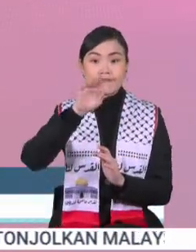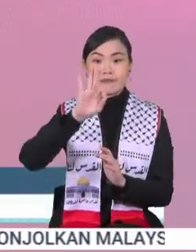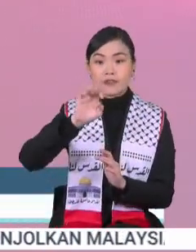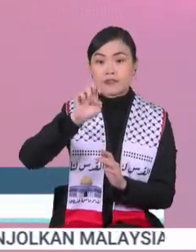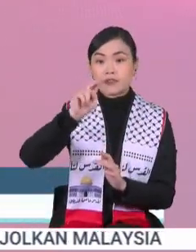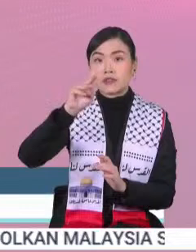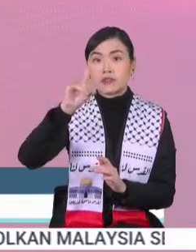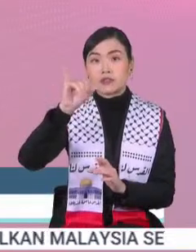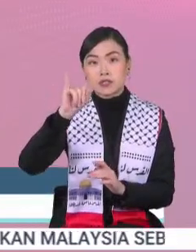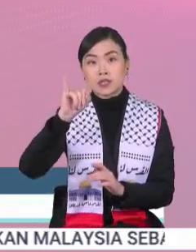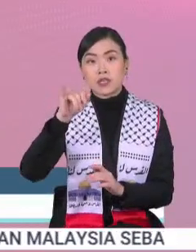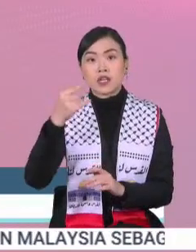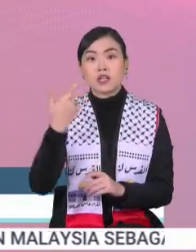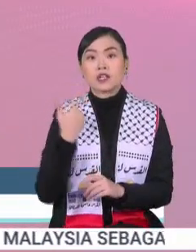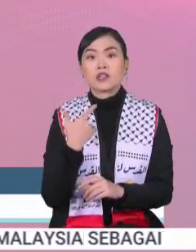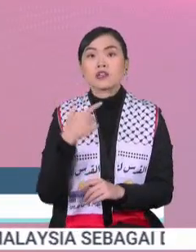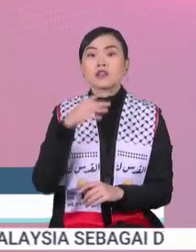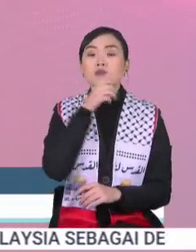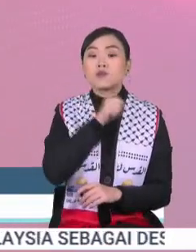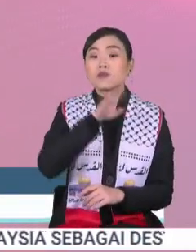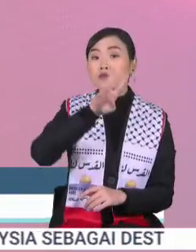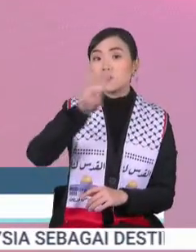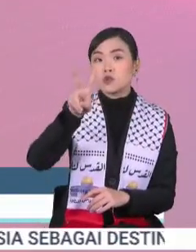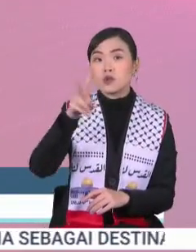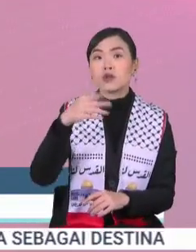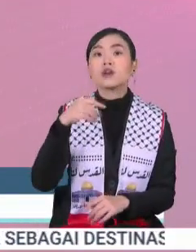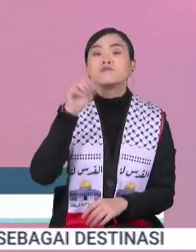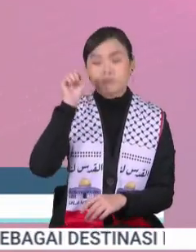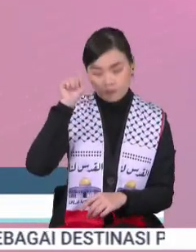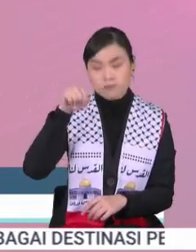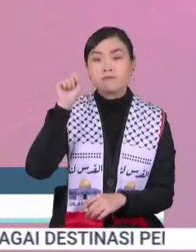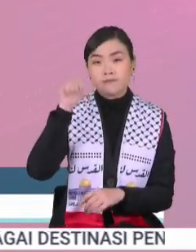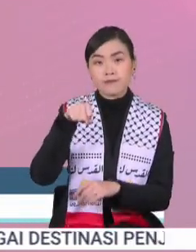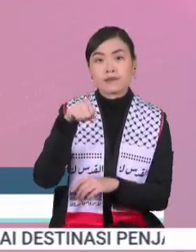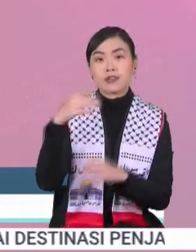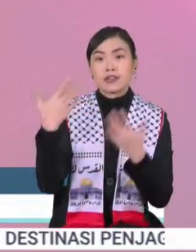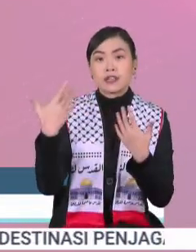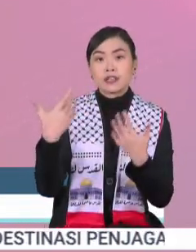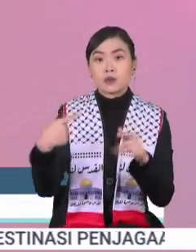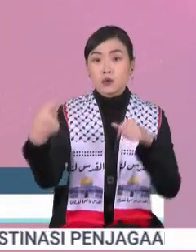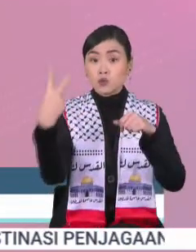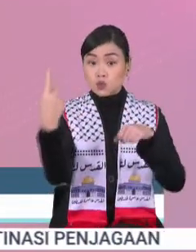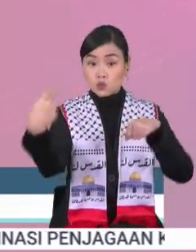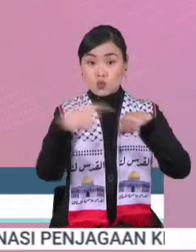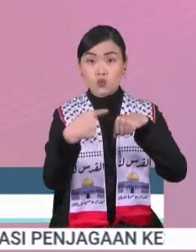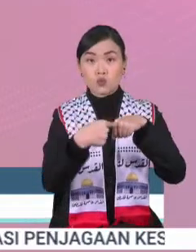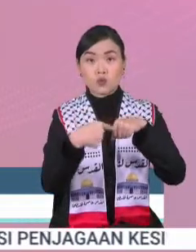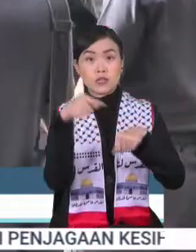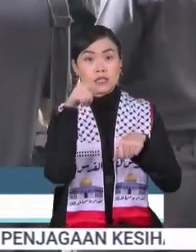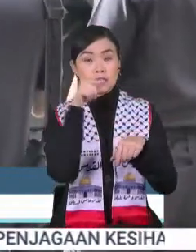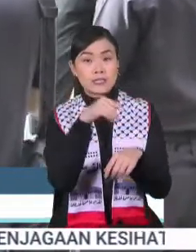42 tahun mengangguk faham selepas dua pertuduhan terhadapnya dibacakan di hadapan majistret wong